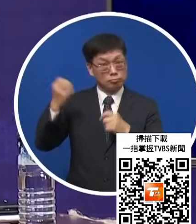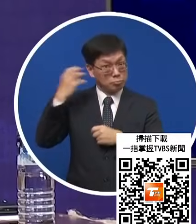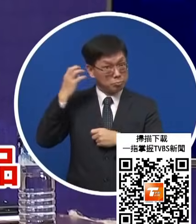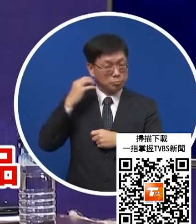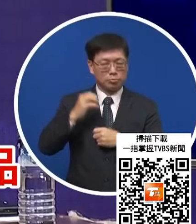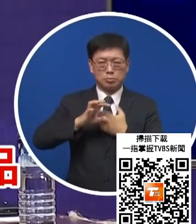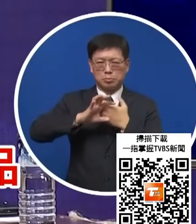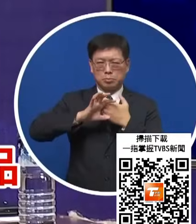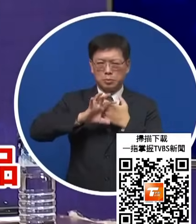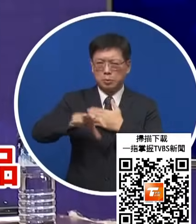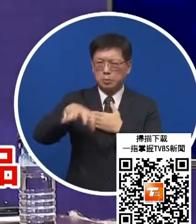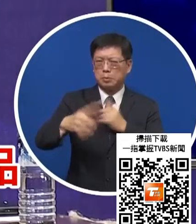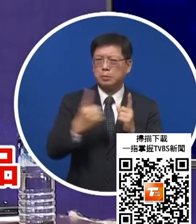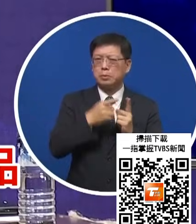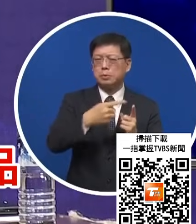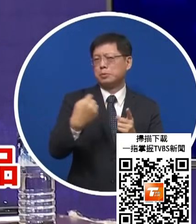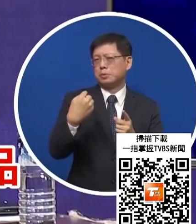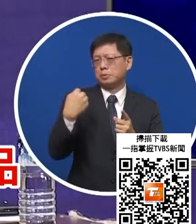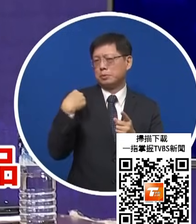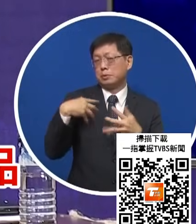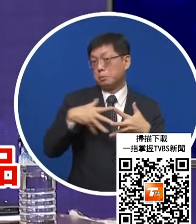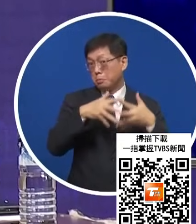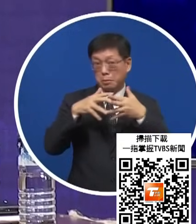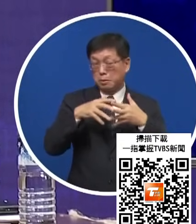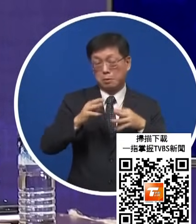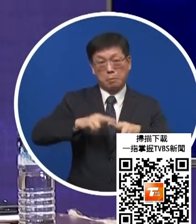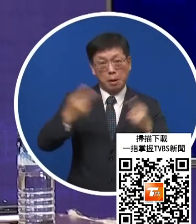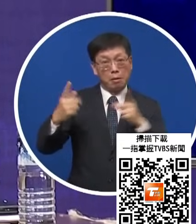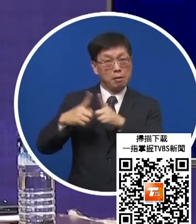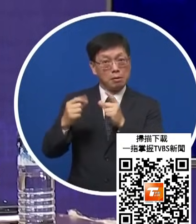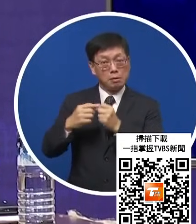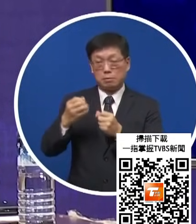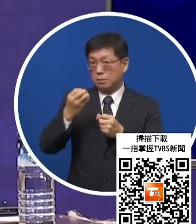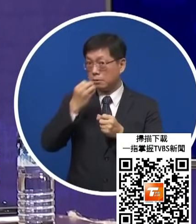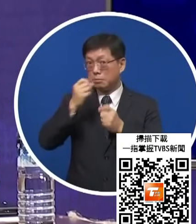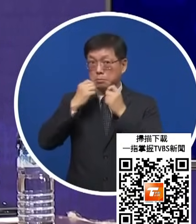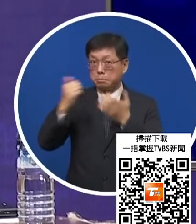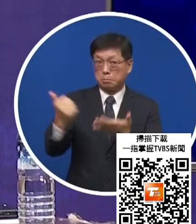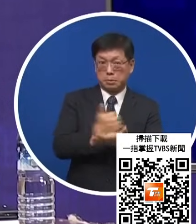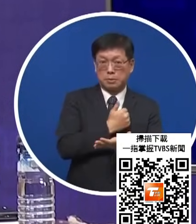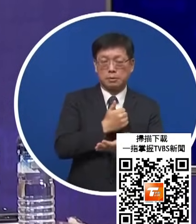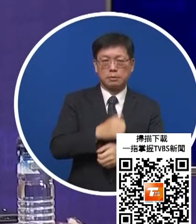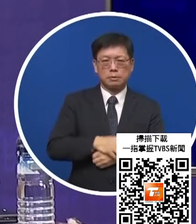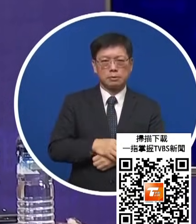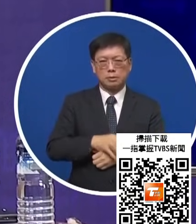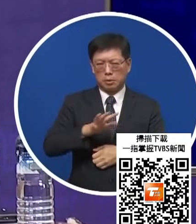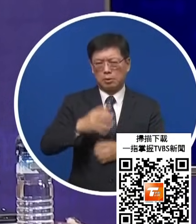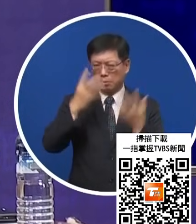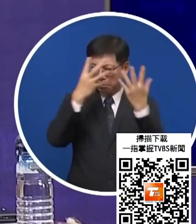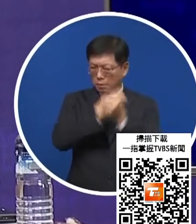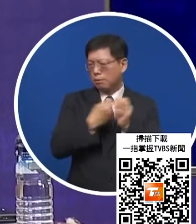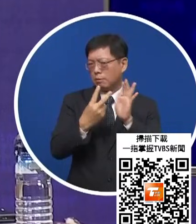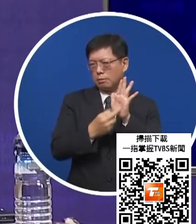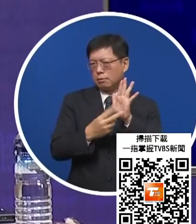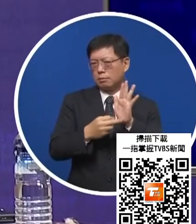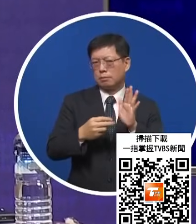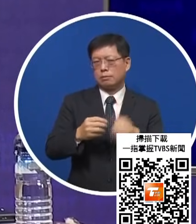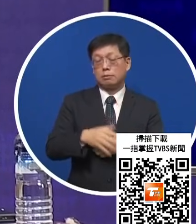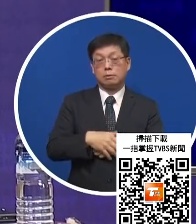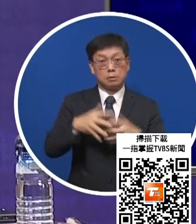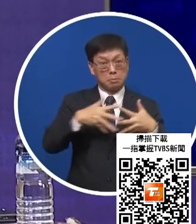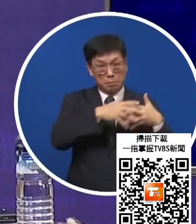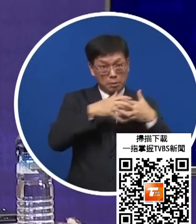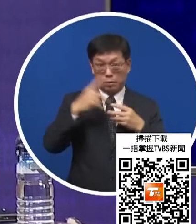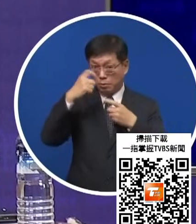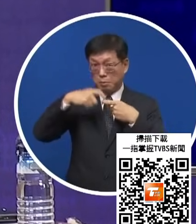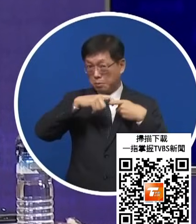界可能对美国昨天开放日本食品，那有一些可能错误的解读。美国跟